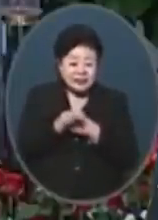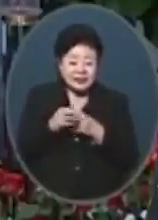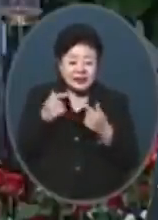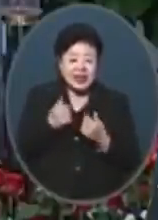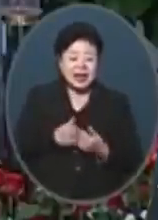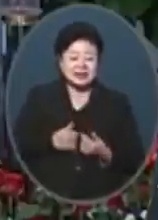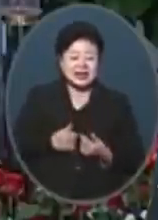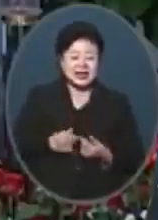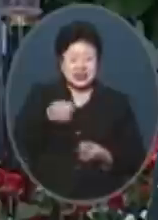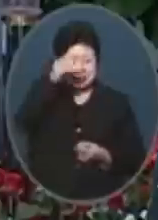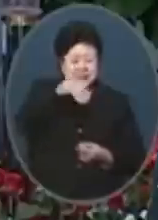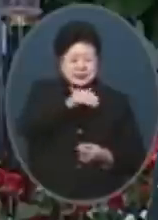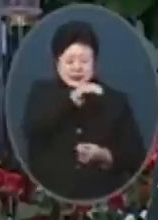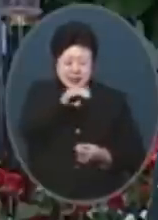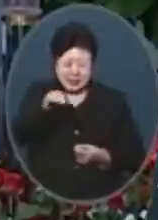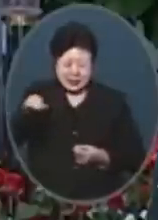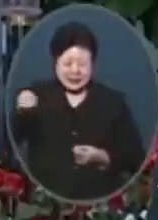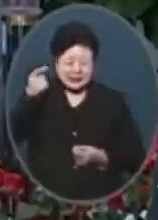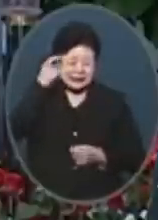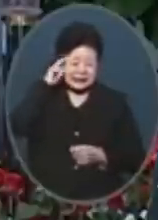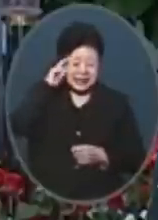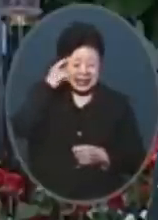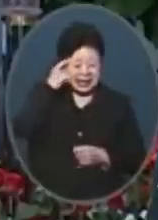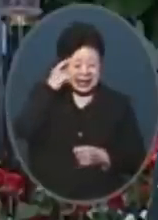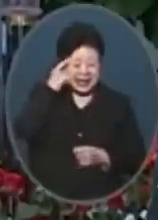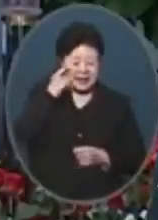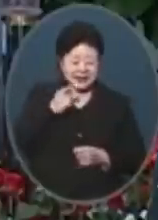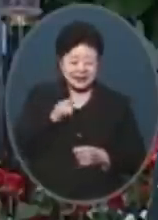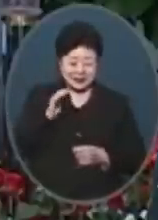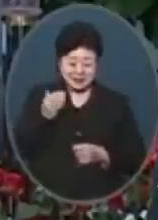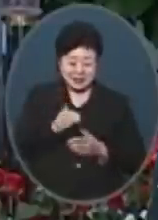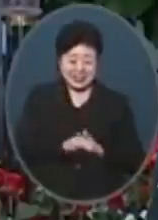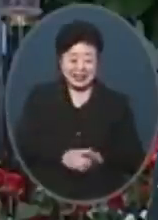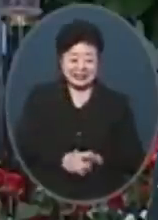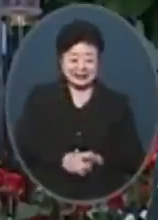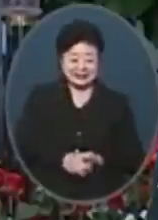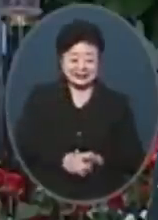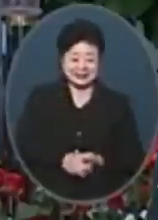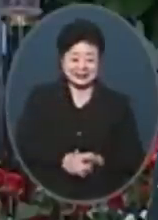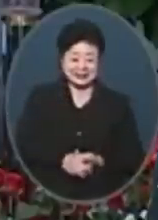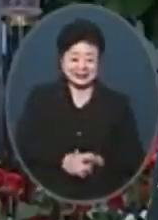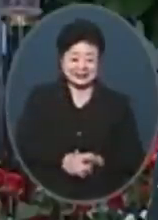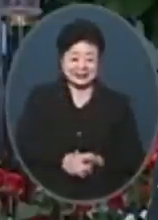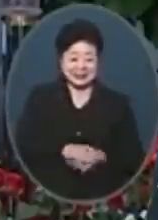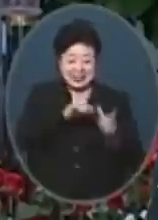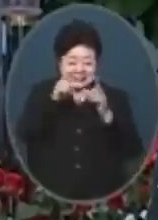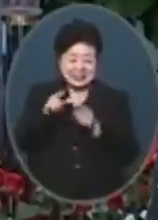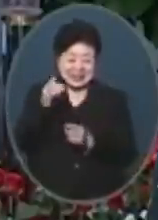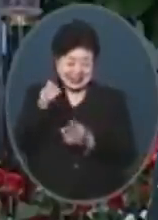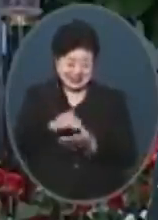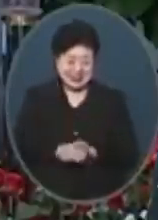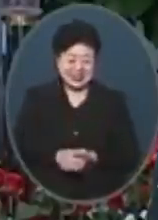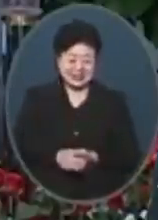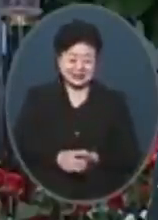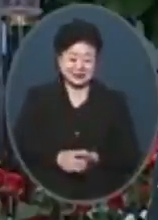항상 십자가를 생각하는 방향으로 살아야 합니다.